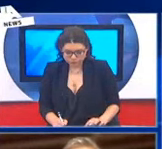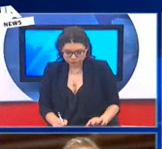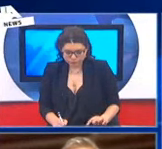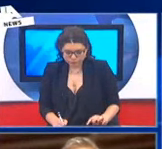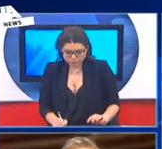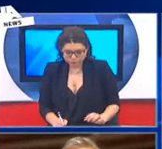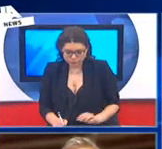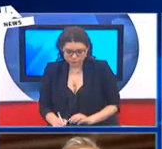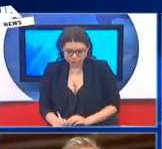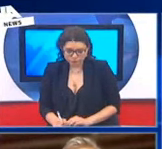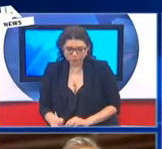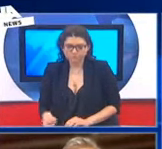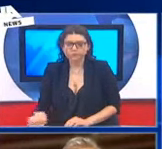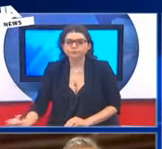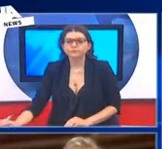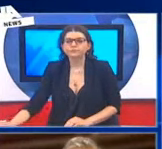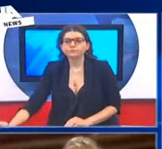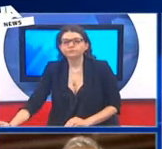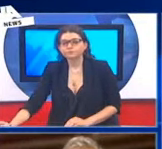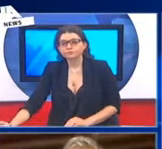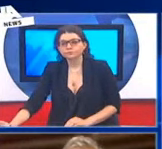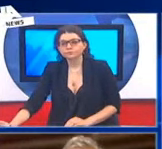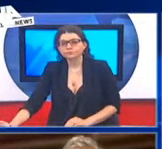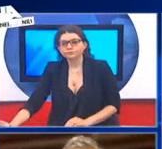υπάρξει μία ρύθμιση για